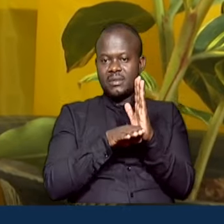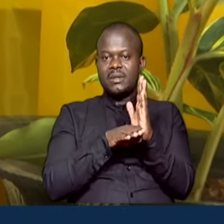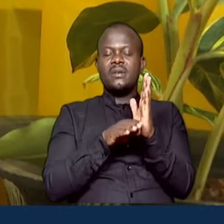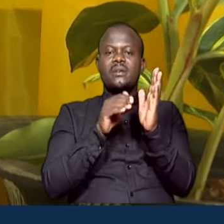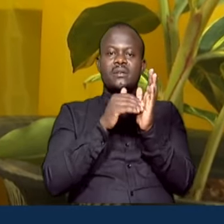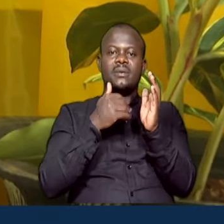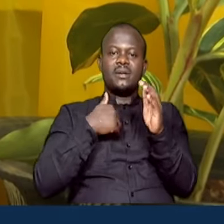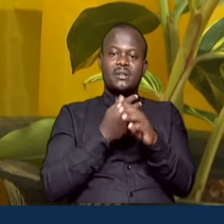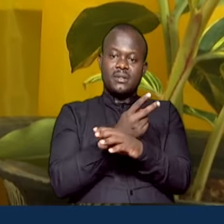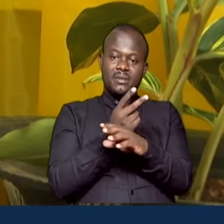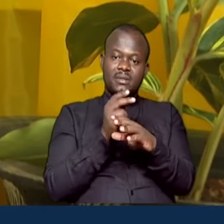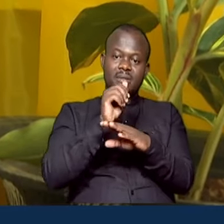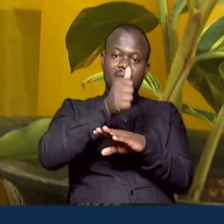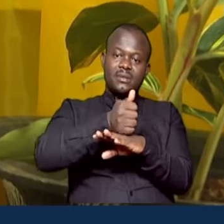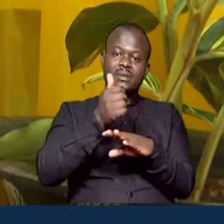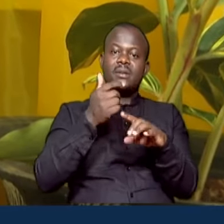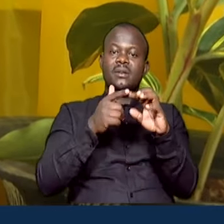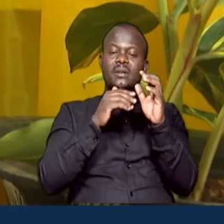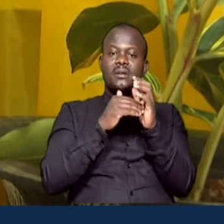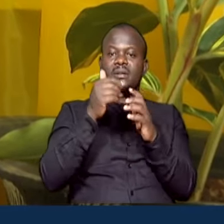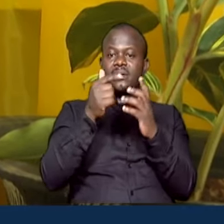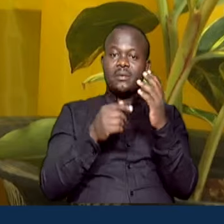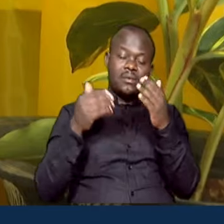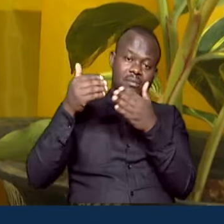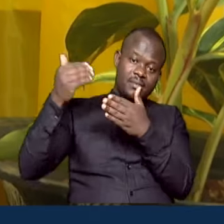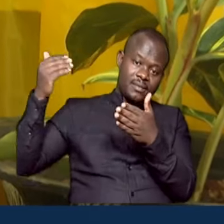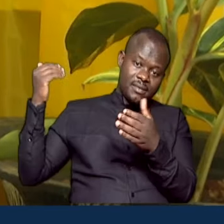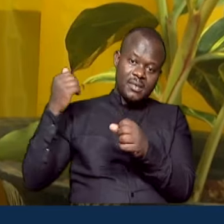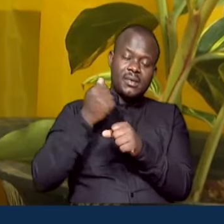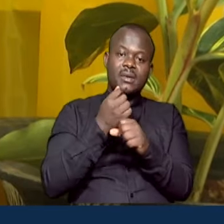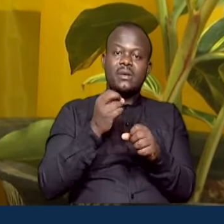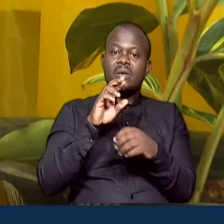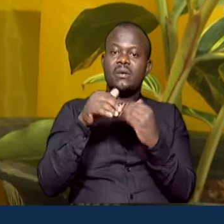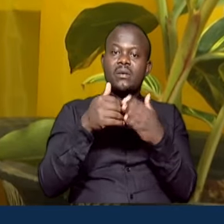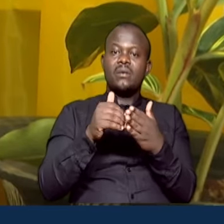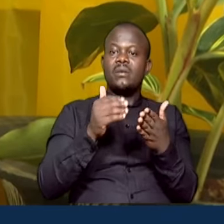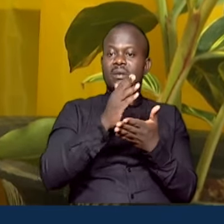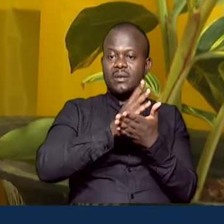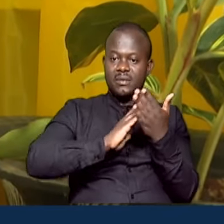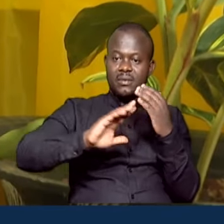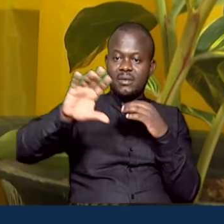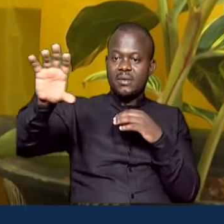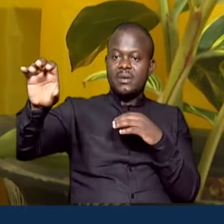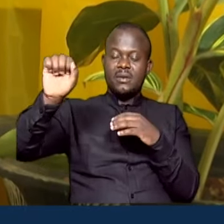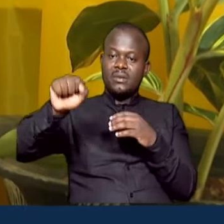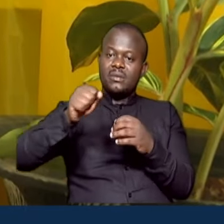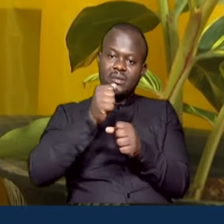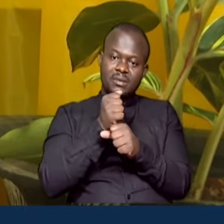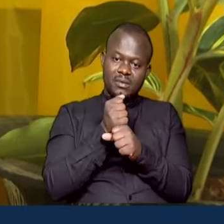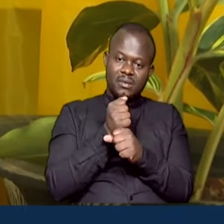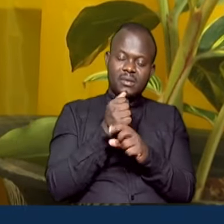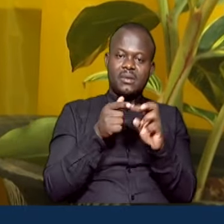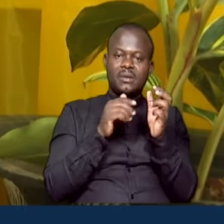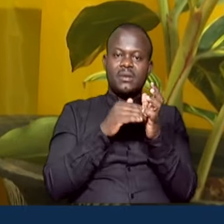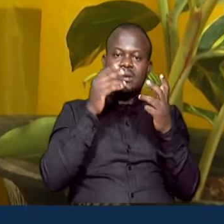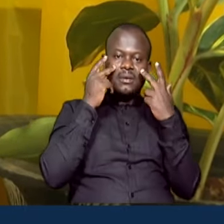bakagira amasaha bagena kandi ibyo byahoze bikorwa, cyangwa se bakagena igice kimwe gishobora gukora, ariko ugasanga